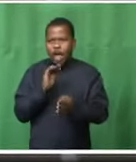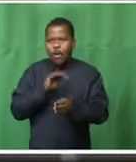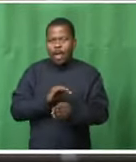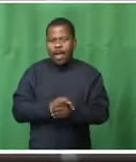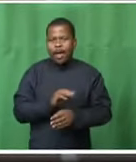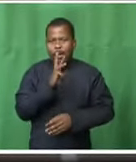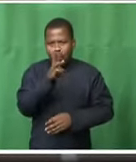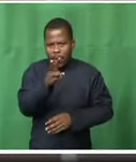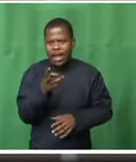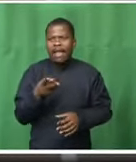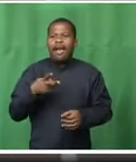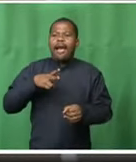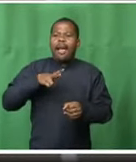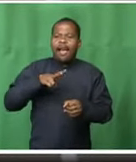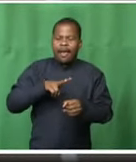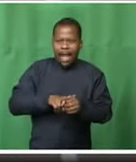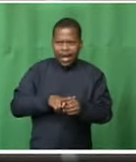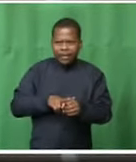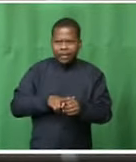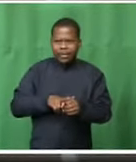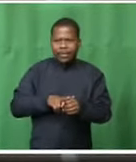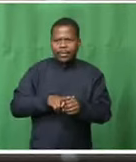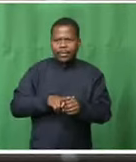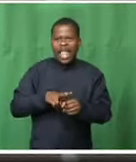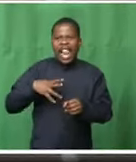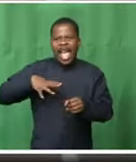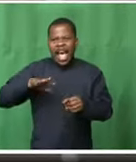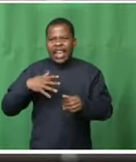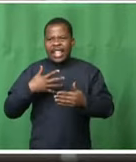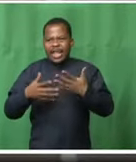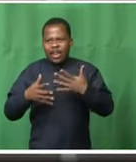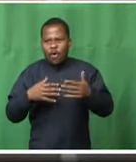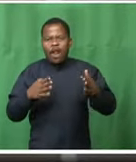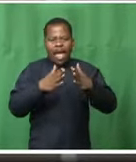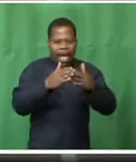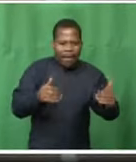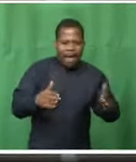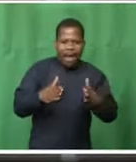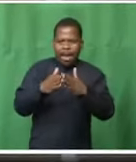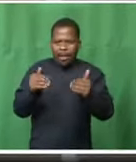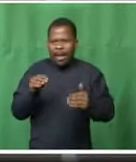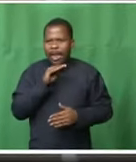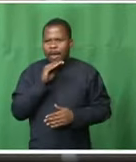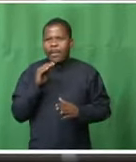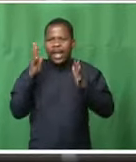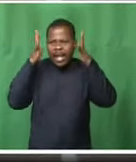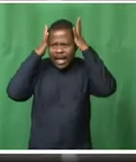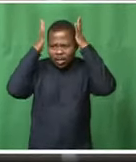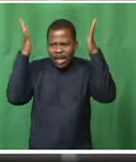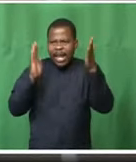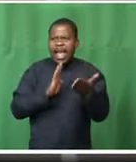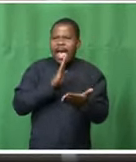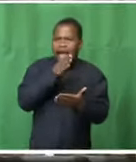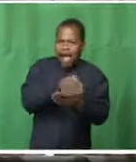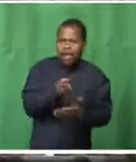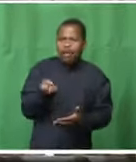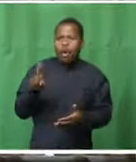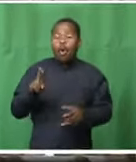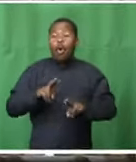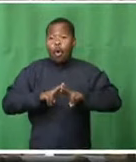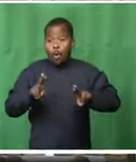kuphindze kubukwe nekuthi kuleta into leti letentekako tiyafika eneveni eSwatini kuze bakhone